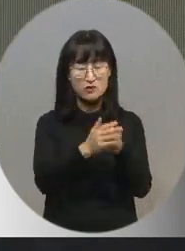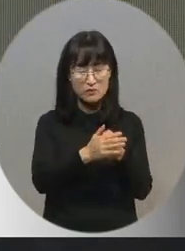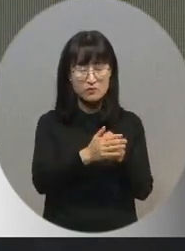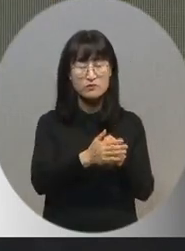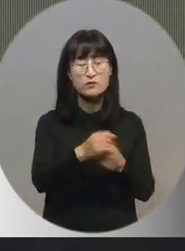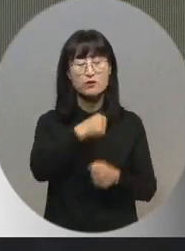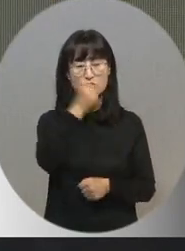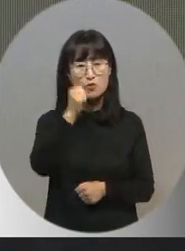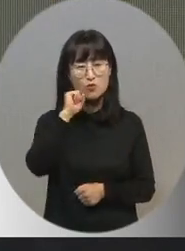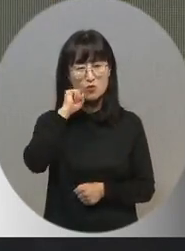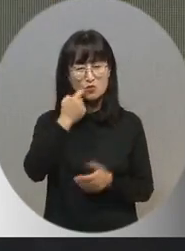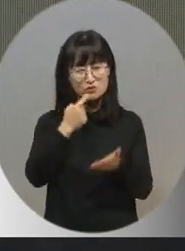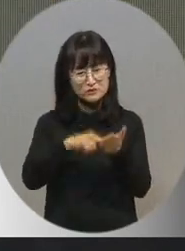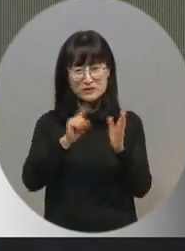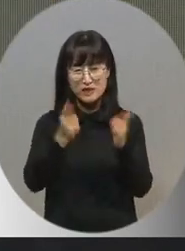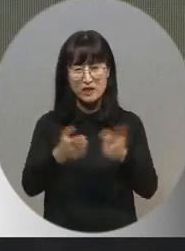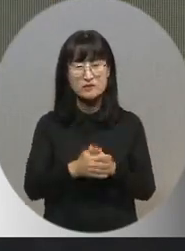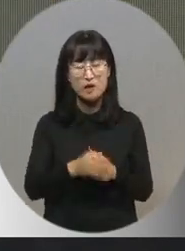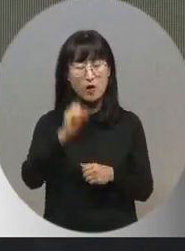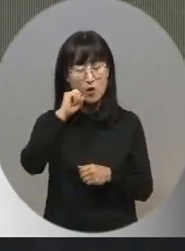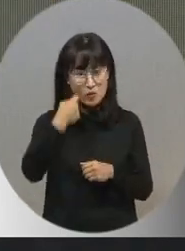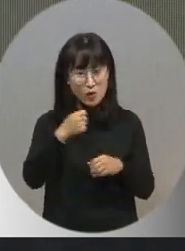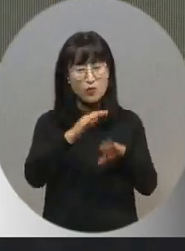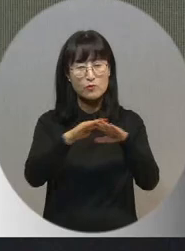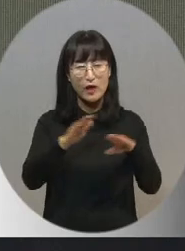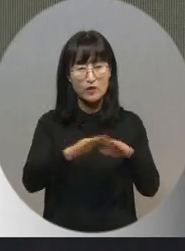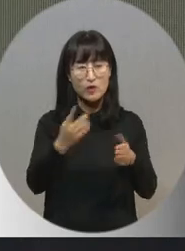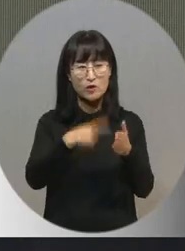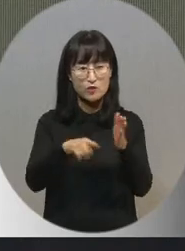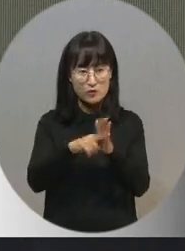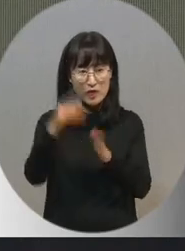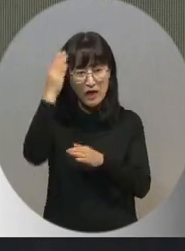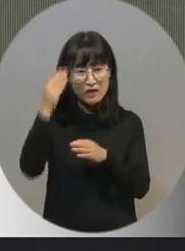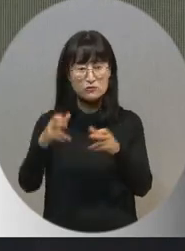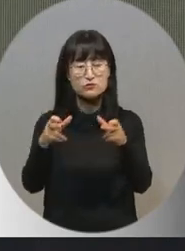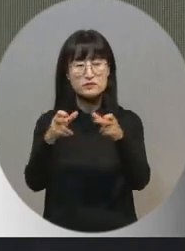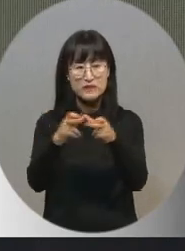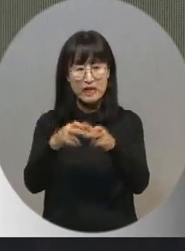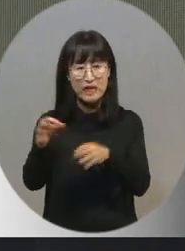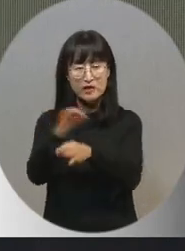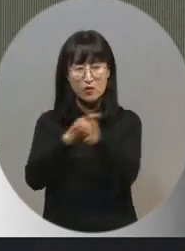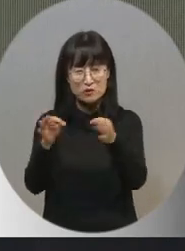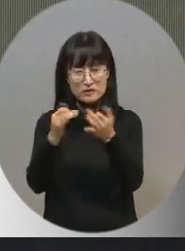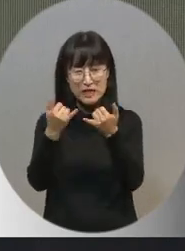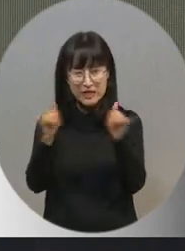어렵습니다. 이런 어려움을 보완하기 위하여 한국장애경제인협회가 있는 것이고